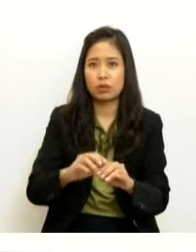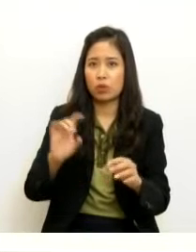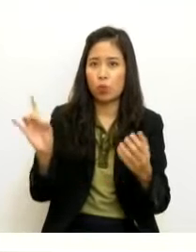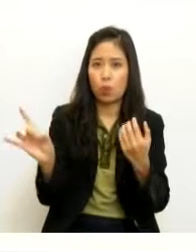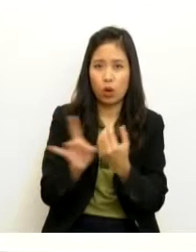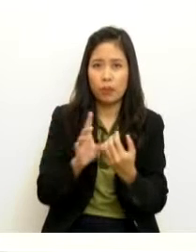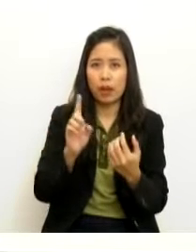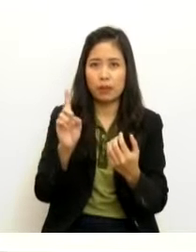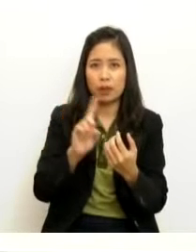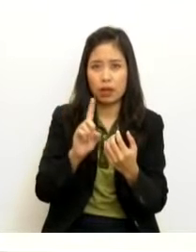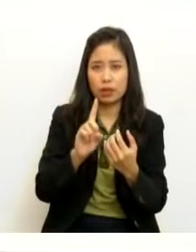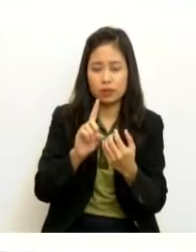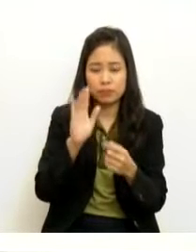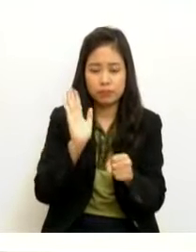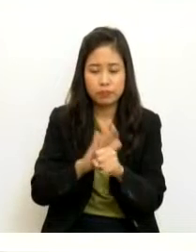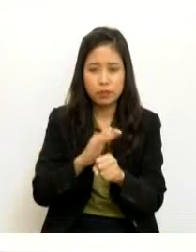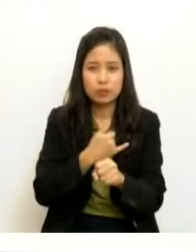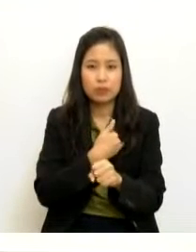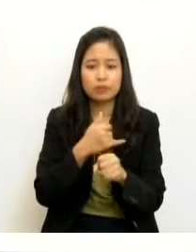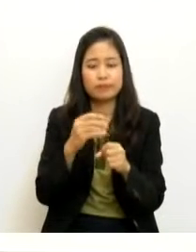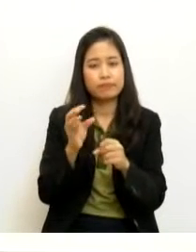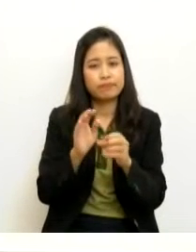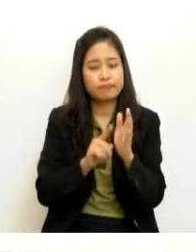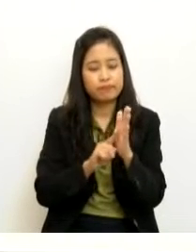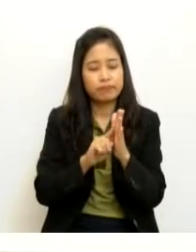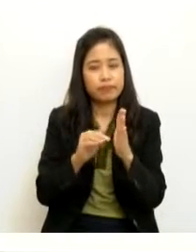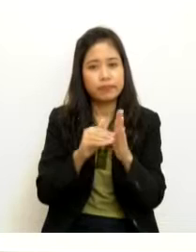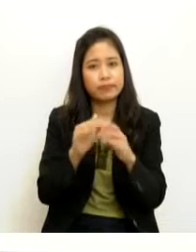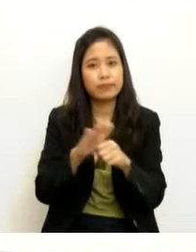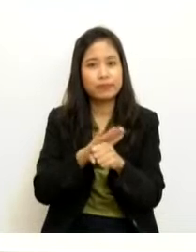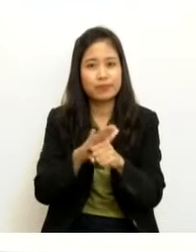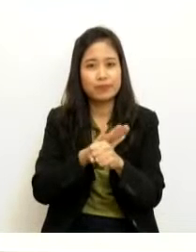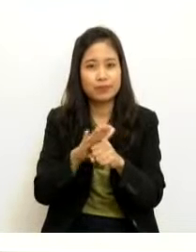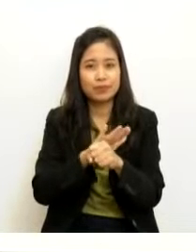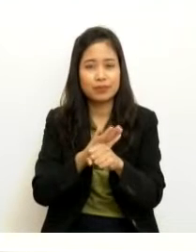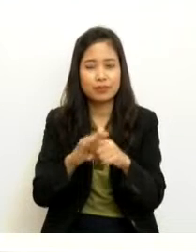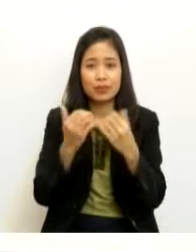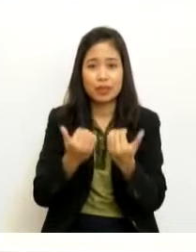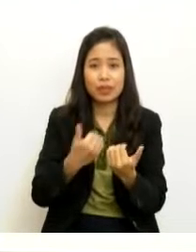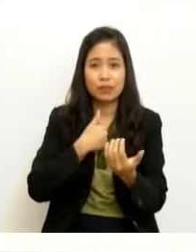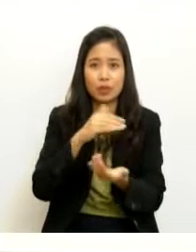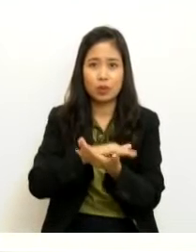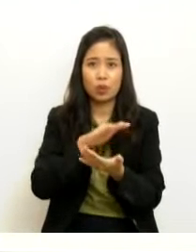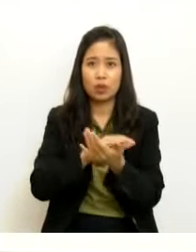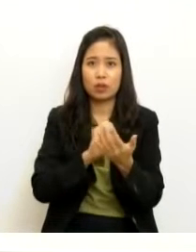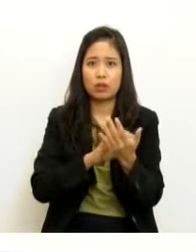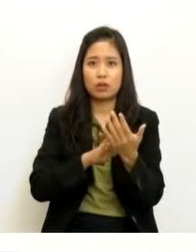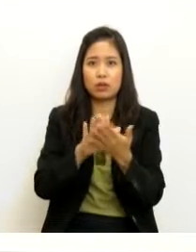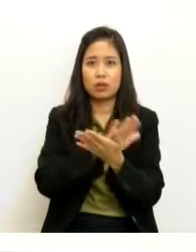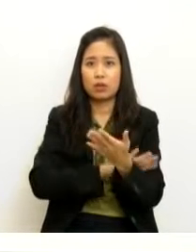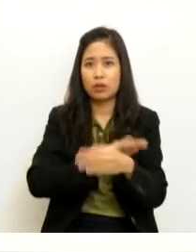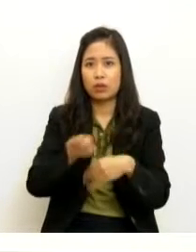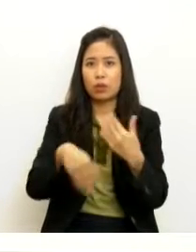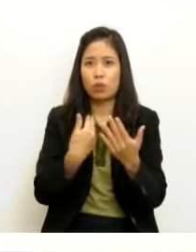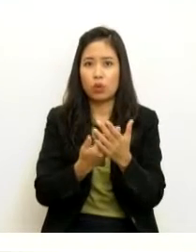อยู่ในระดับที่ไม่น่าพอใจผมยกตัวอย่างเช่นวันนี้เรามีโรงเรียนกระจายกันอยู่ทั้งหมด